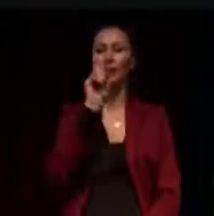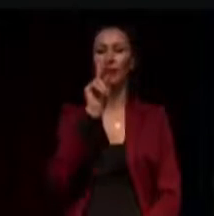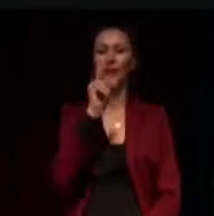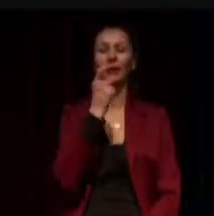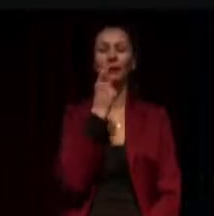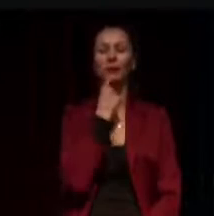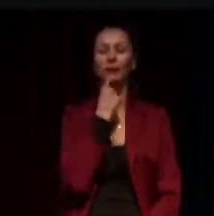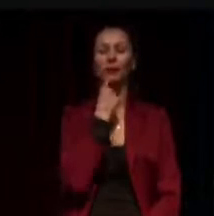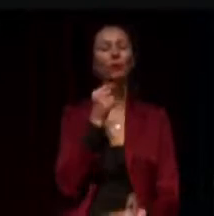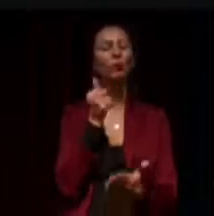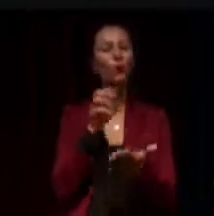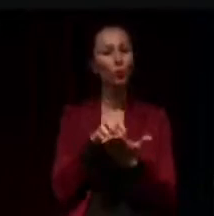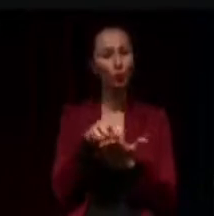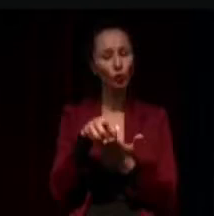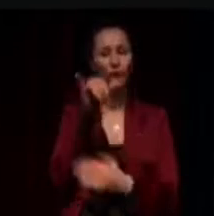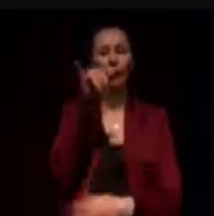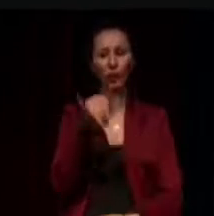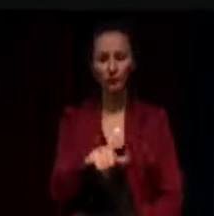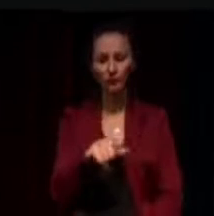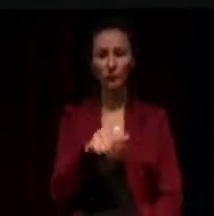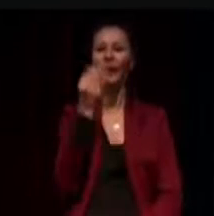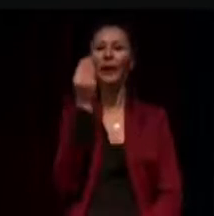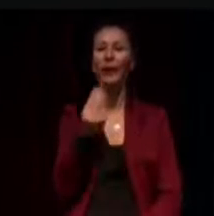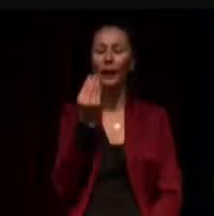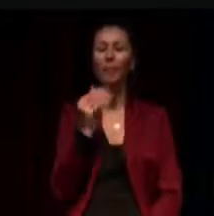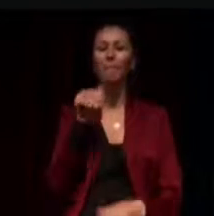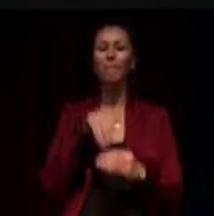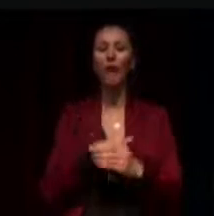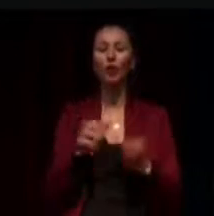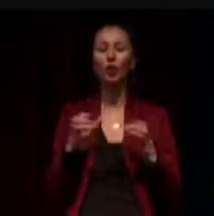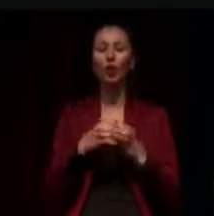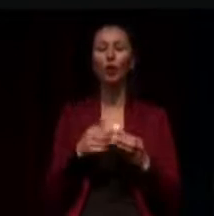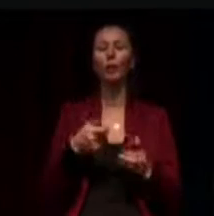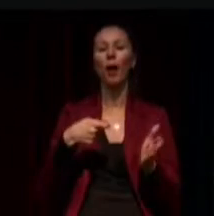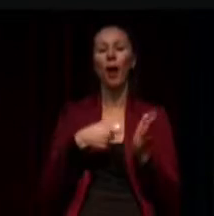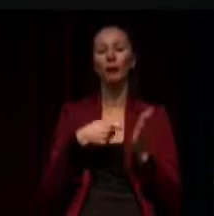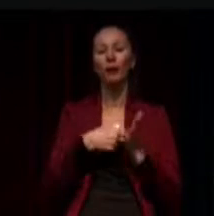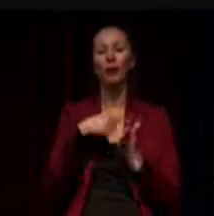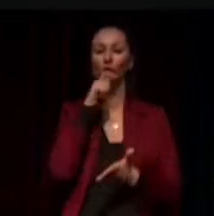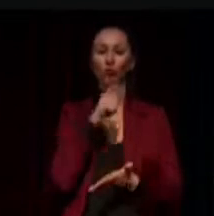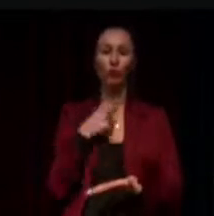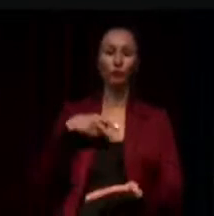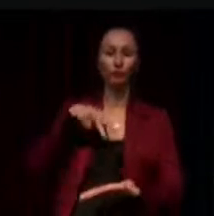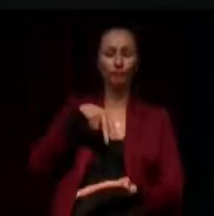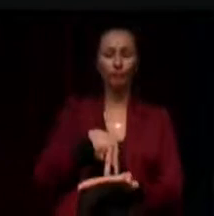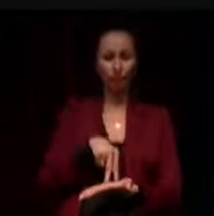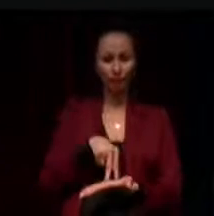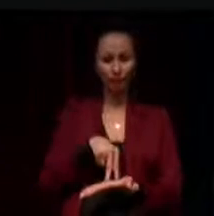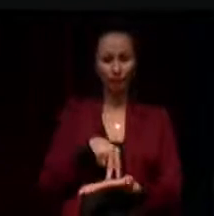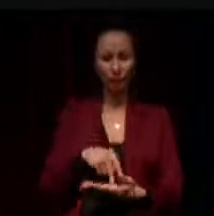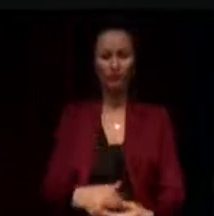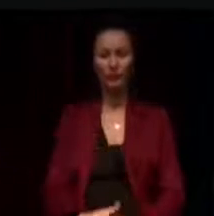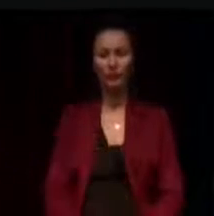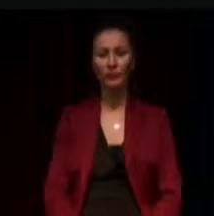2021 yılı bütçesi hakkında İYİ Parti grubu adına söz almış bulunuyorum.